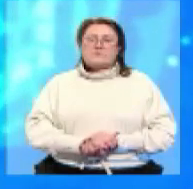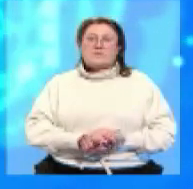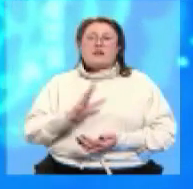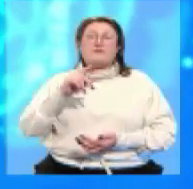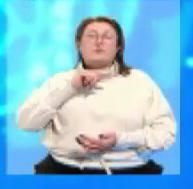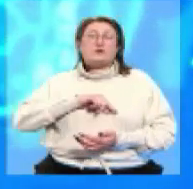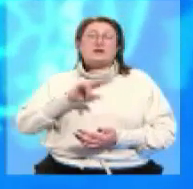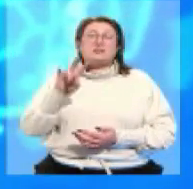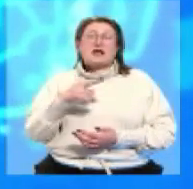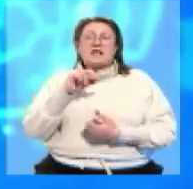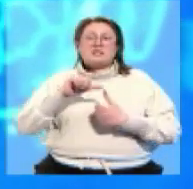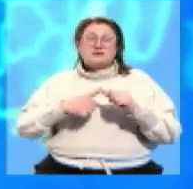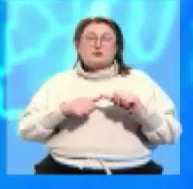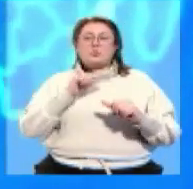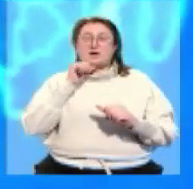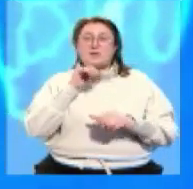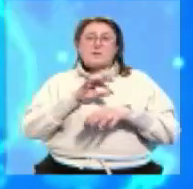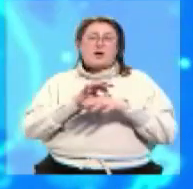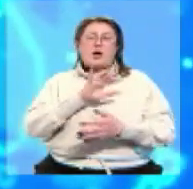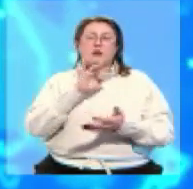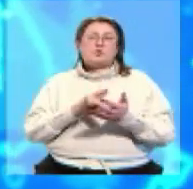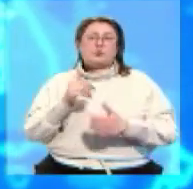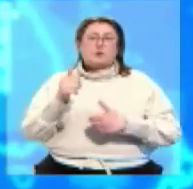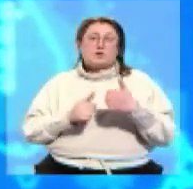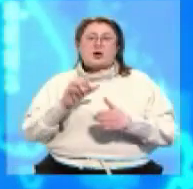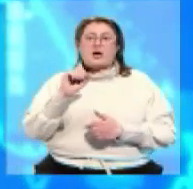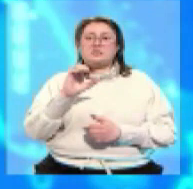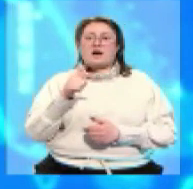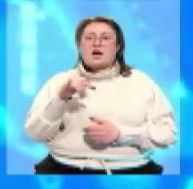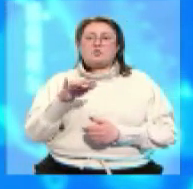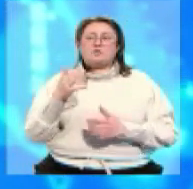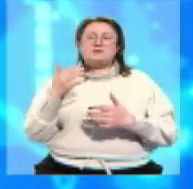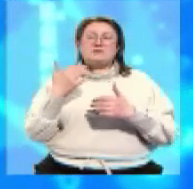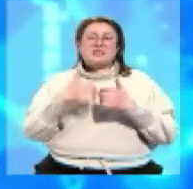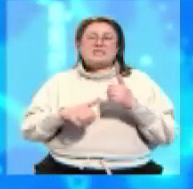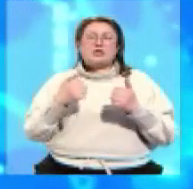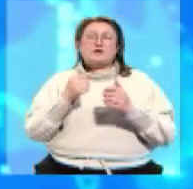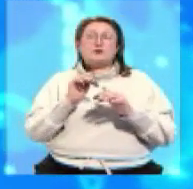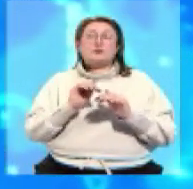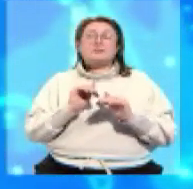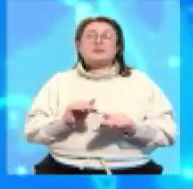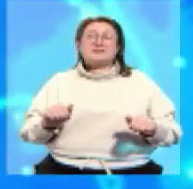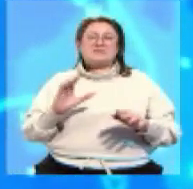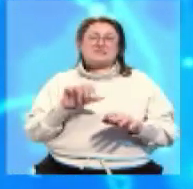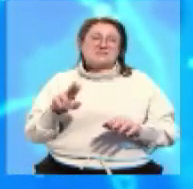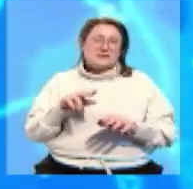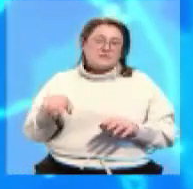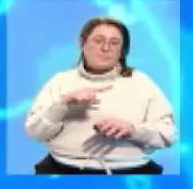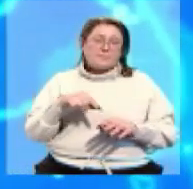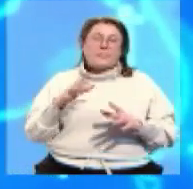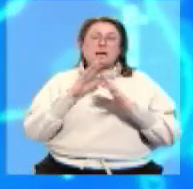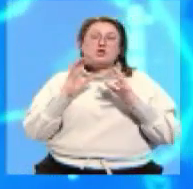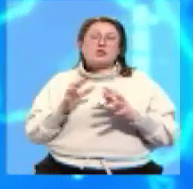В духе национальных традиций в Кустанае состоялся городской турнир по асыгату среди дошкольных организаций. Основная цель мероприятия –